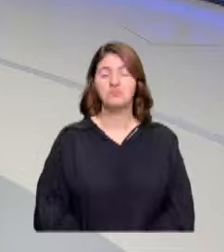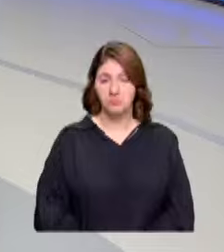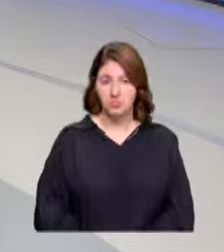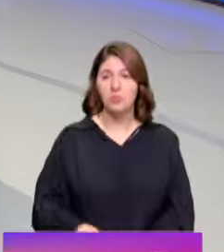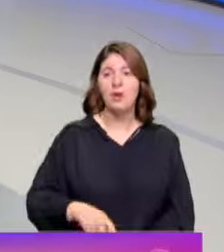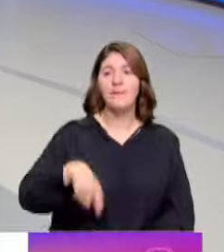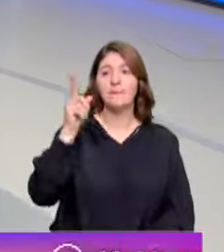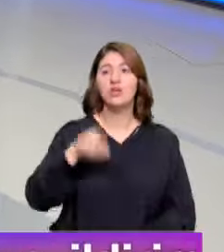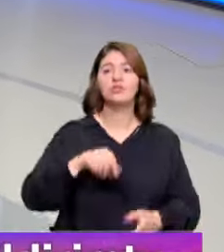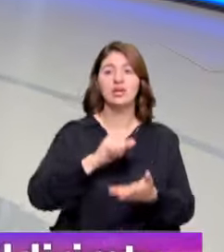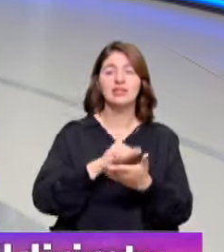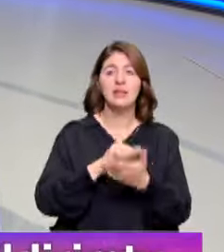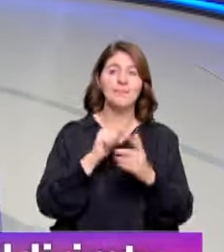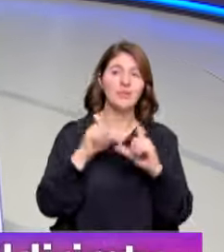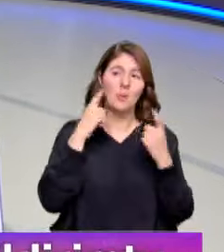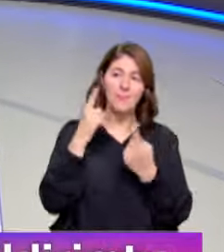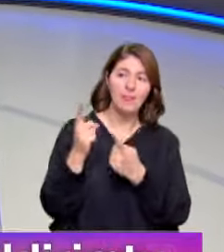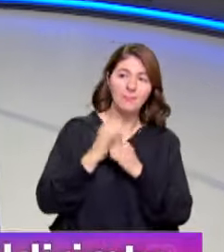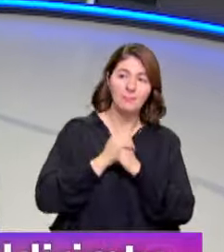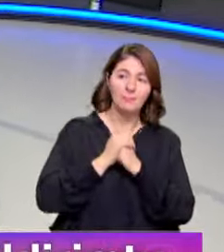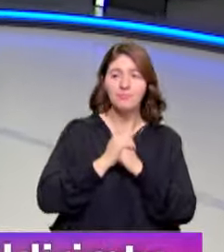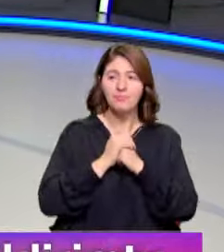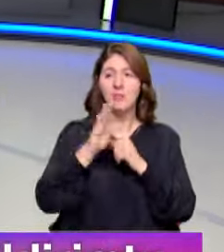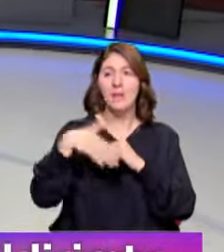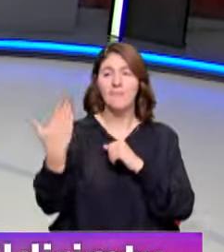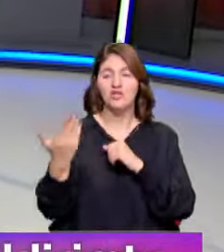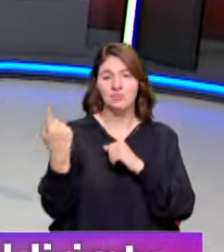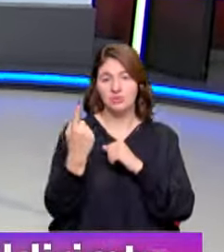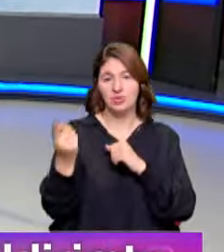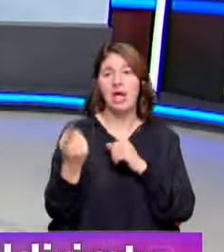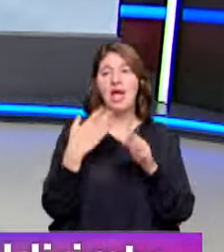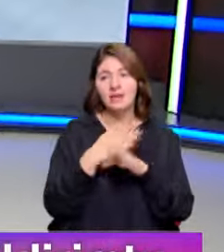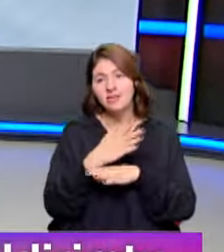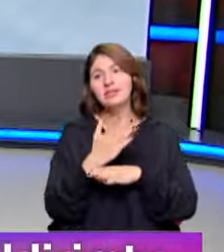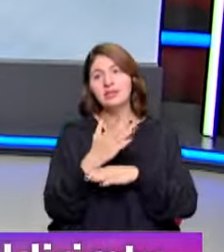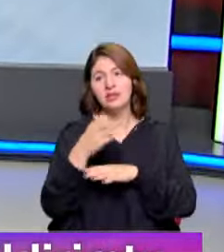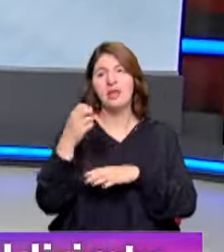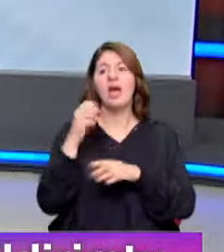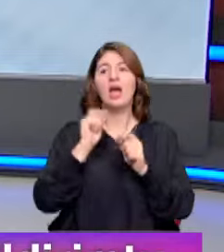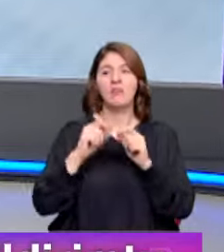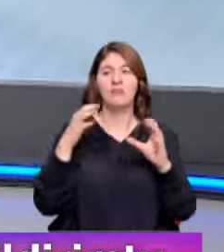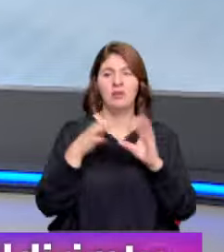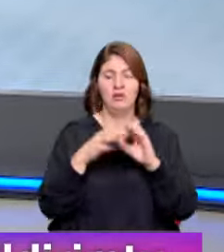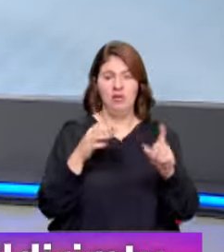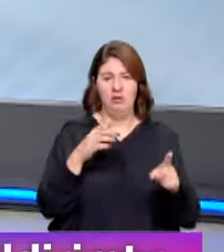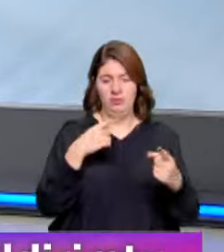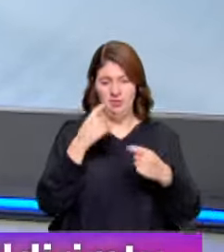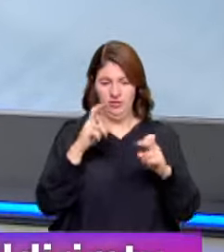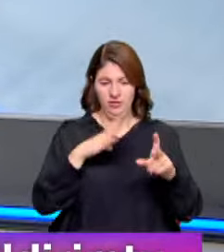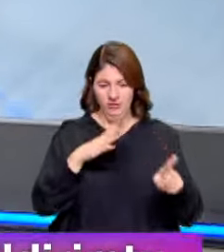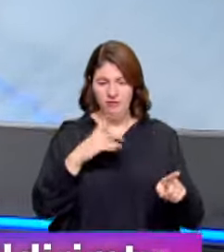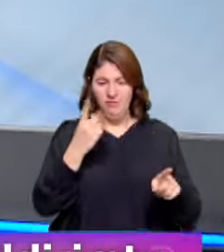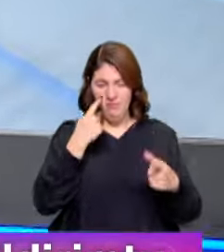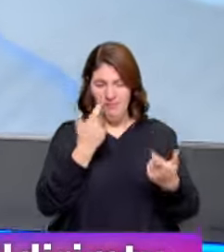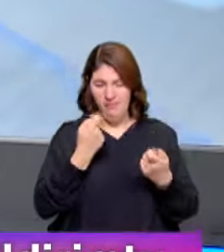Bir Gün gazetesinin manşetine bakalım hemen. Bir başka pencere, aslında ekonomiye dair de konuştuğumuz konular varken dikkat çekici